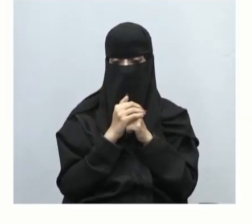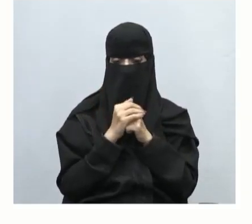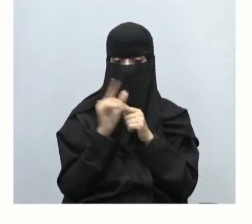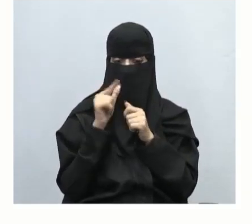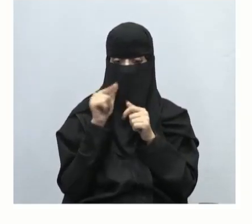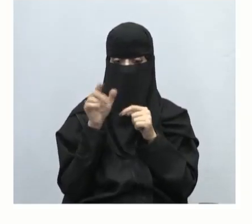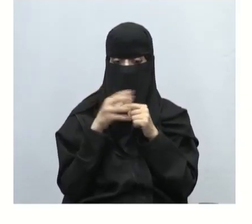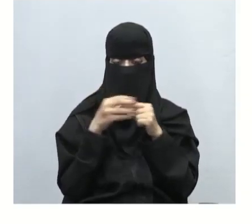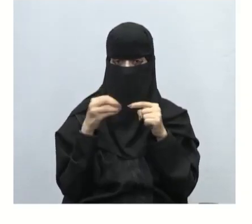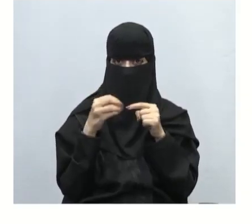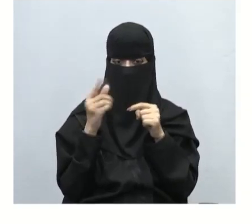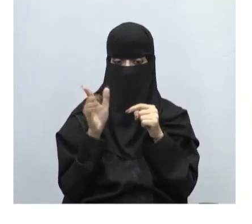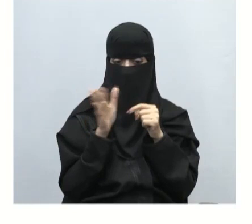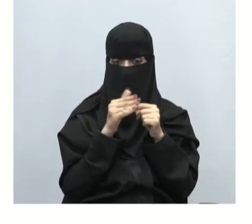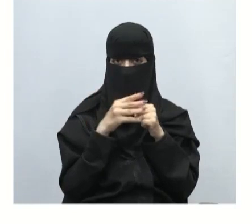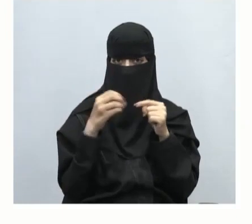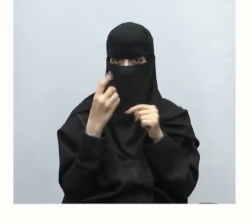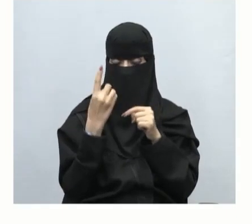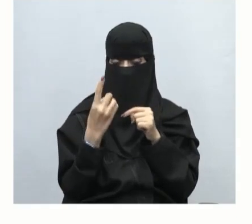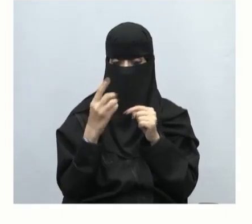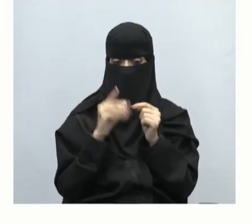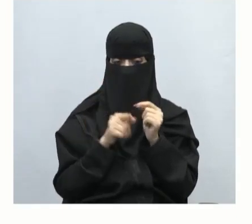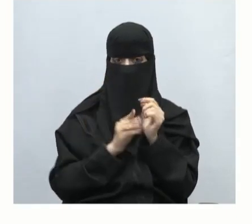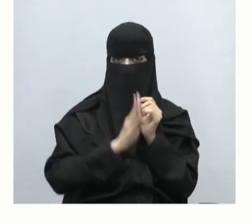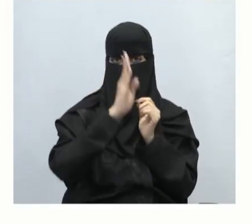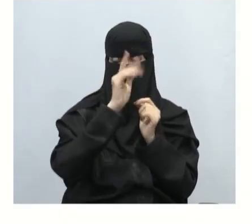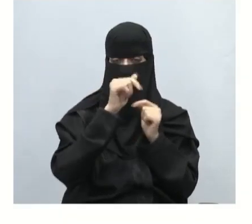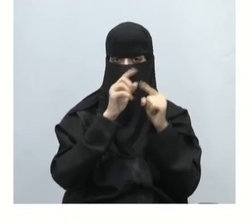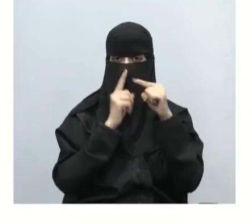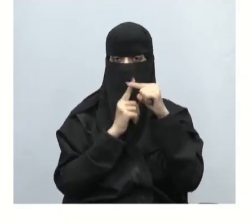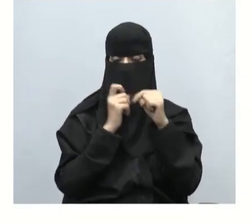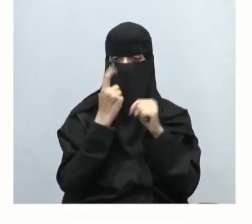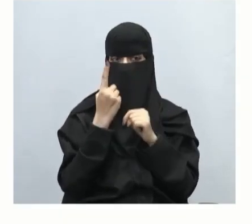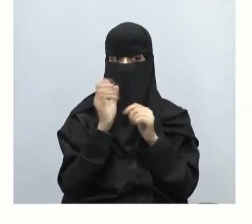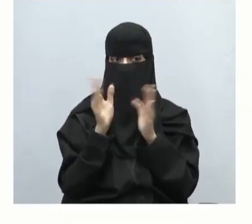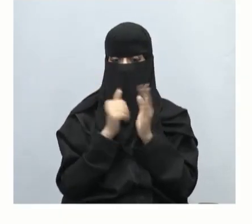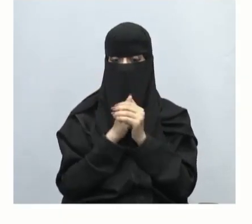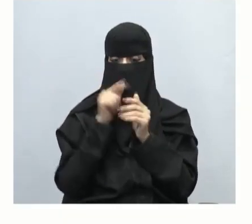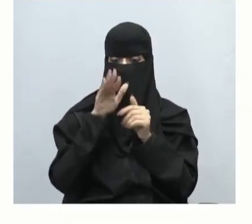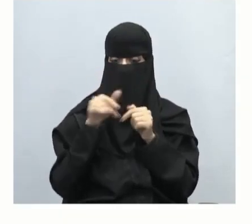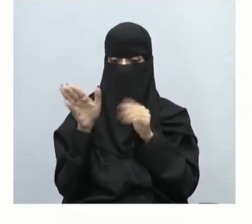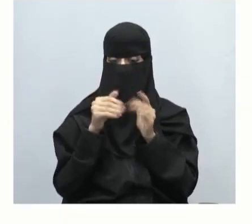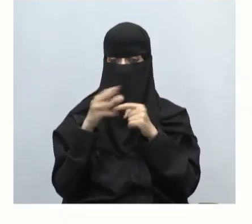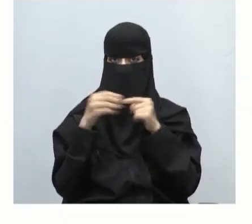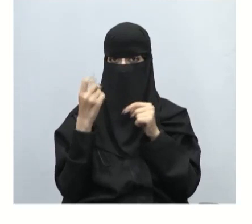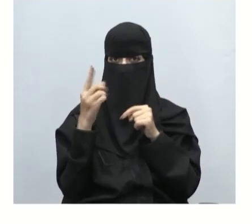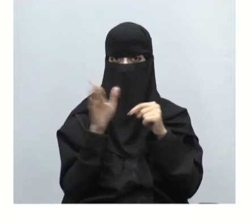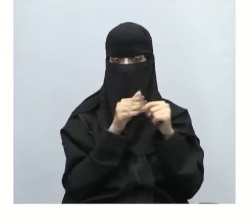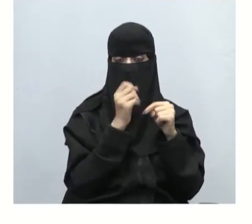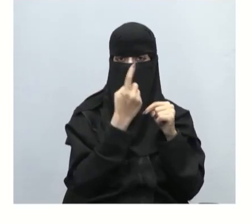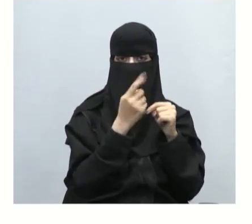احداثياتها لدينا على احداثي السيني سالب واحد ولا الاحداثي الصادي موجب واحد اذا سوف تصبح سالب